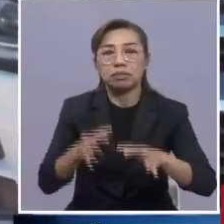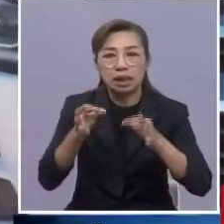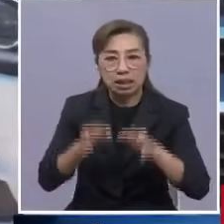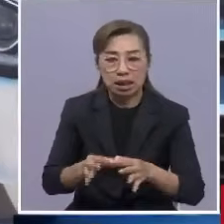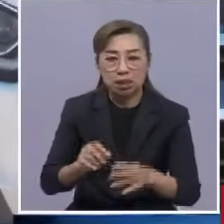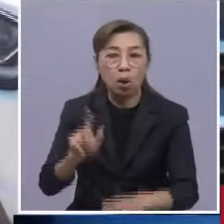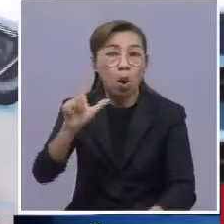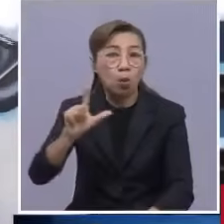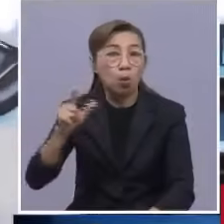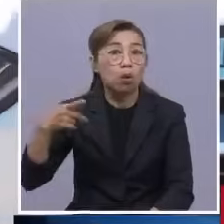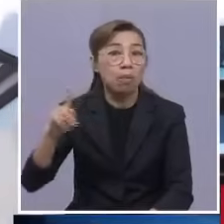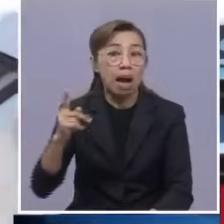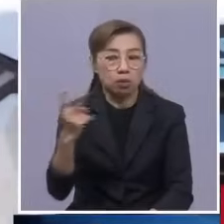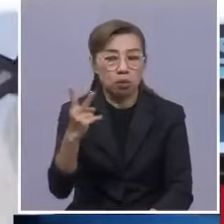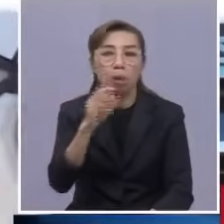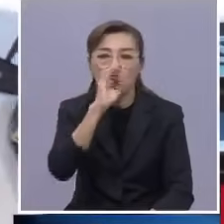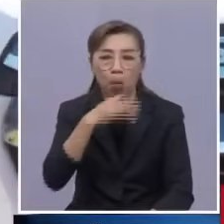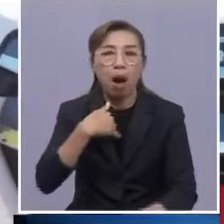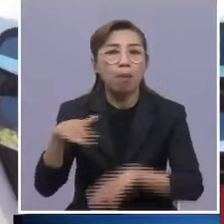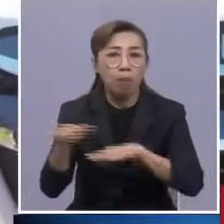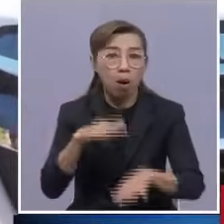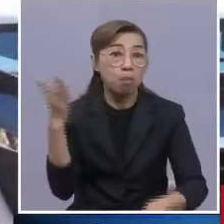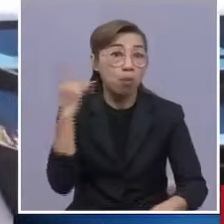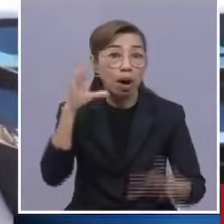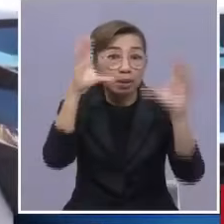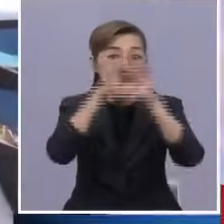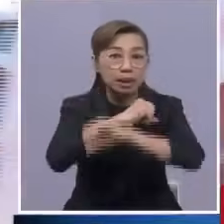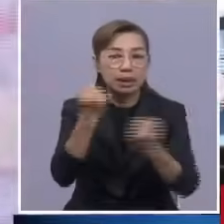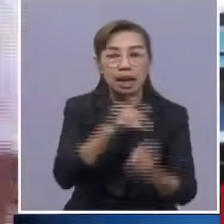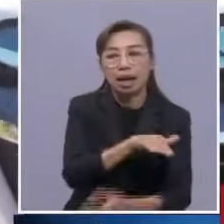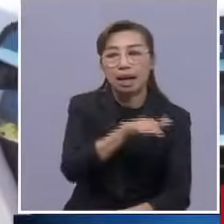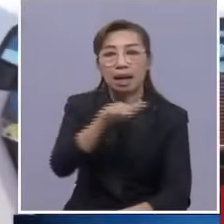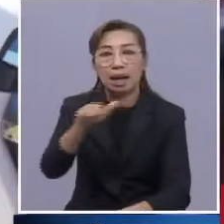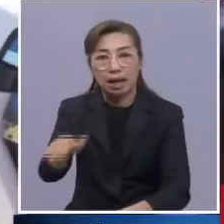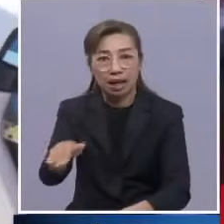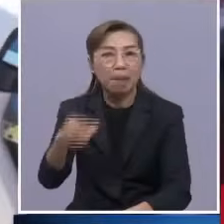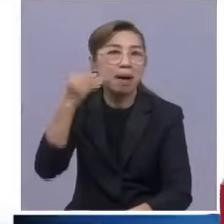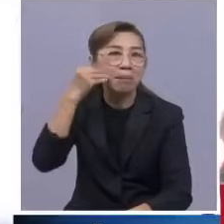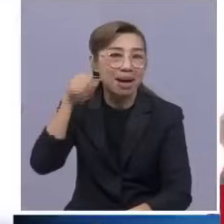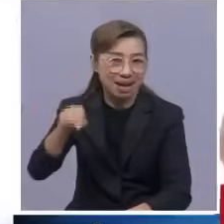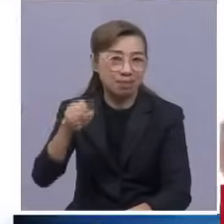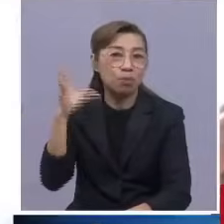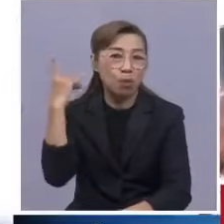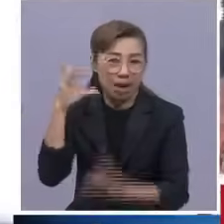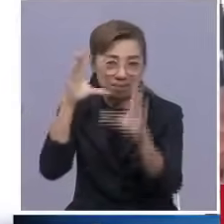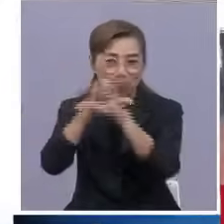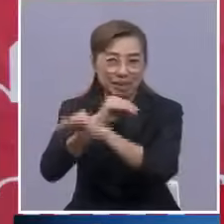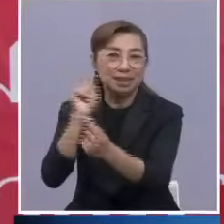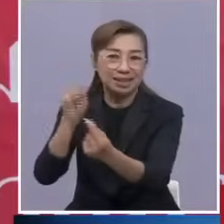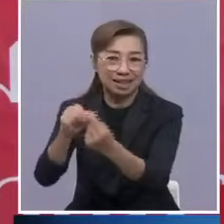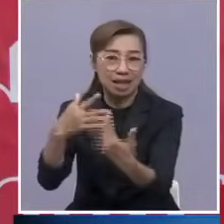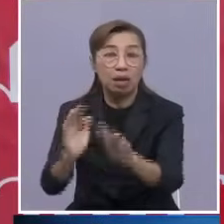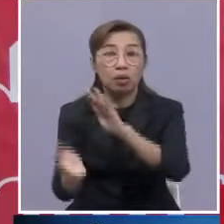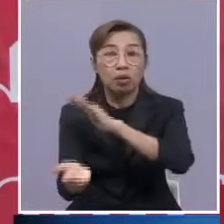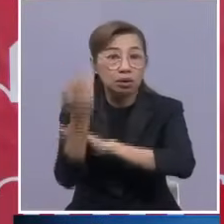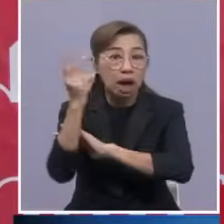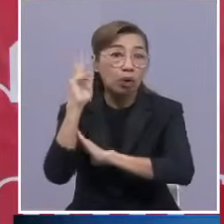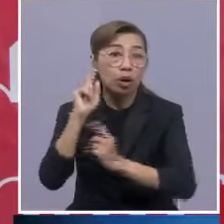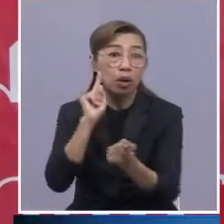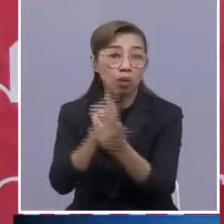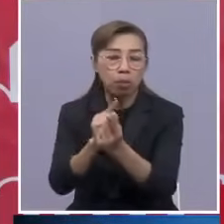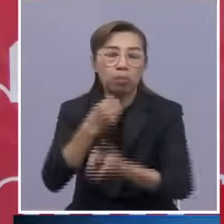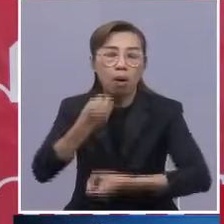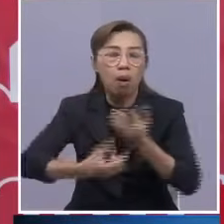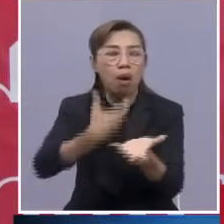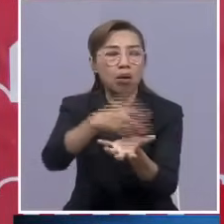มีความพร้อมครับกลับมาที่บ้านตั้งแต่เมื่อคืนครับโดยเฉพาะลุงพลครับเปิดใจช่วงเช้าวันนี้บอกว่ากลับม